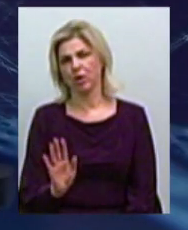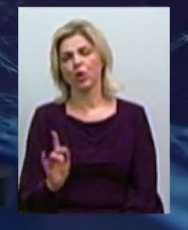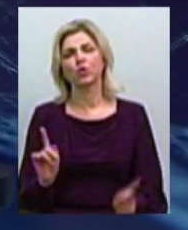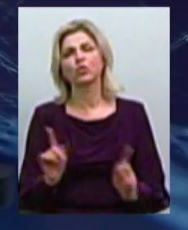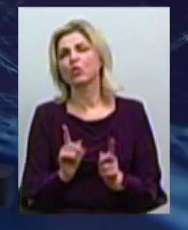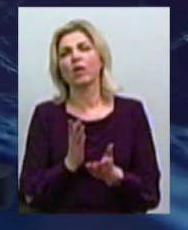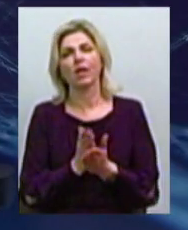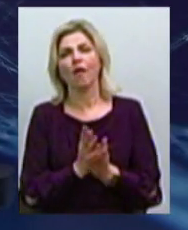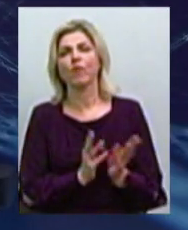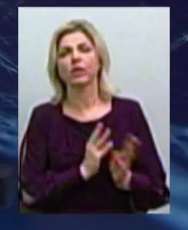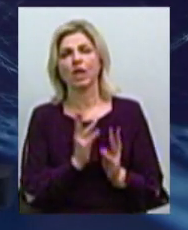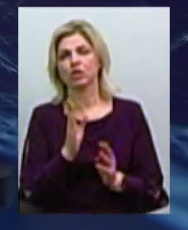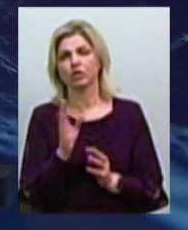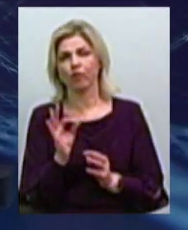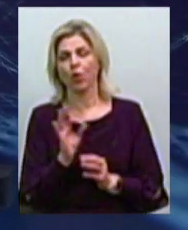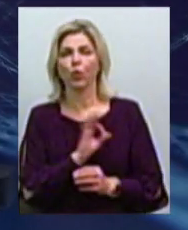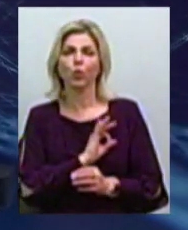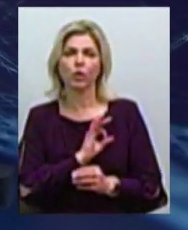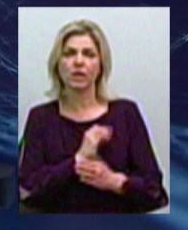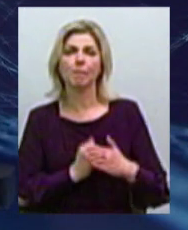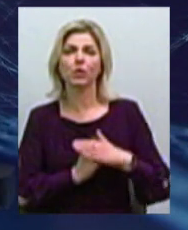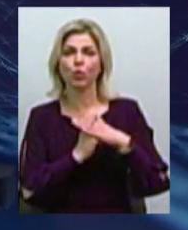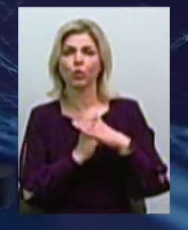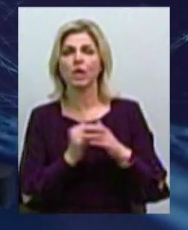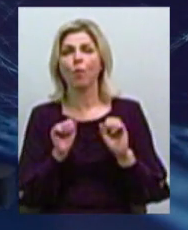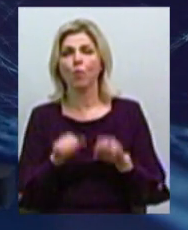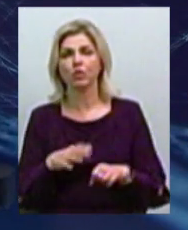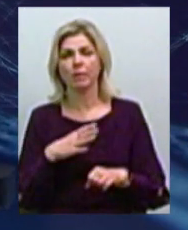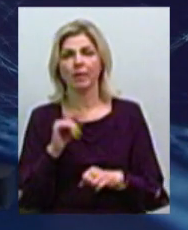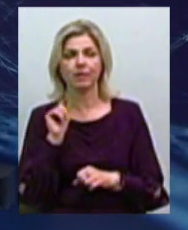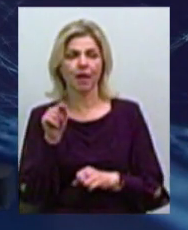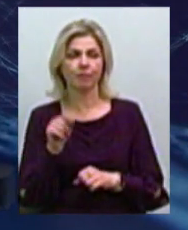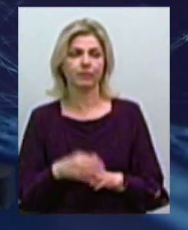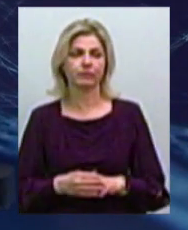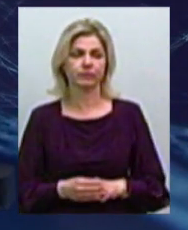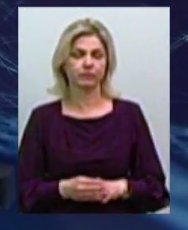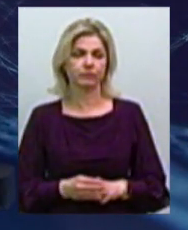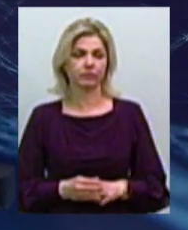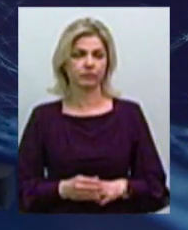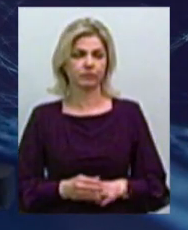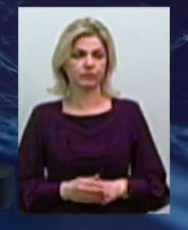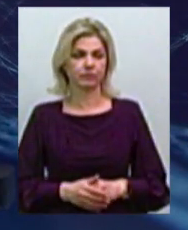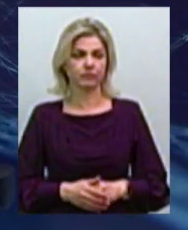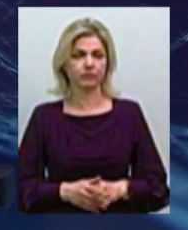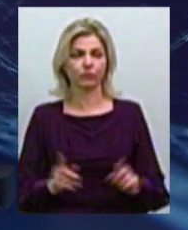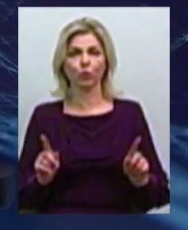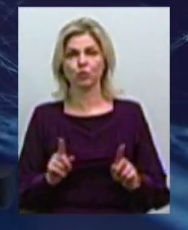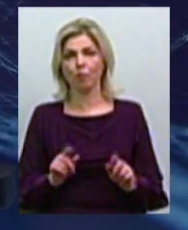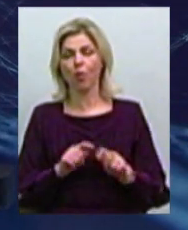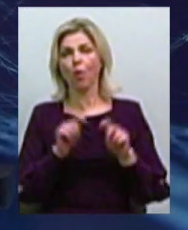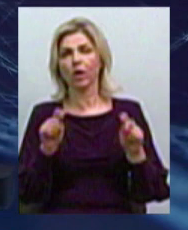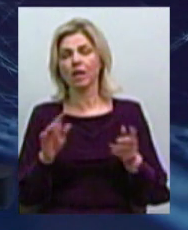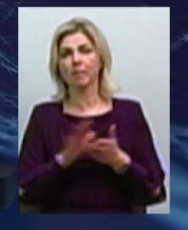є волонтерство, насправді? Юридичне підґрунтя може бути там, розумієш, для